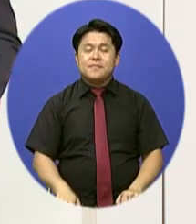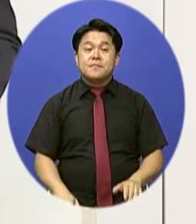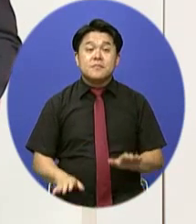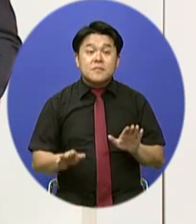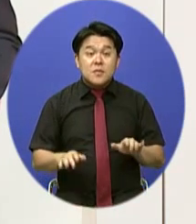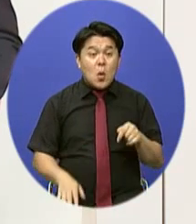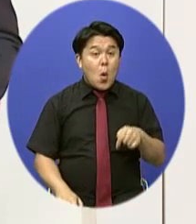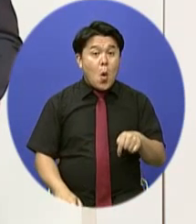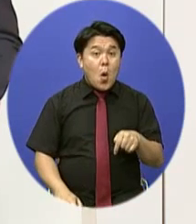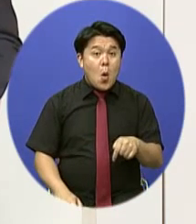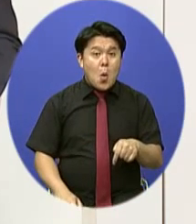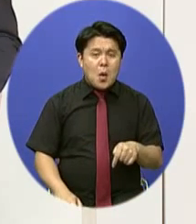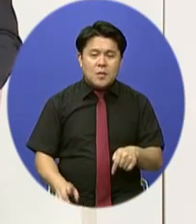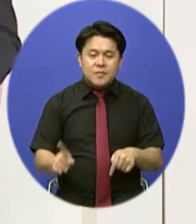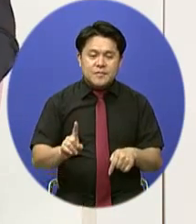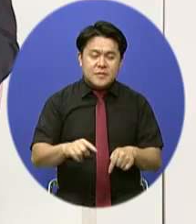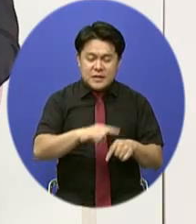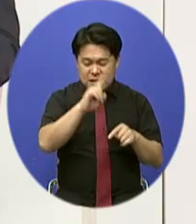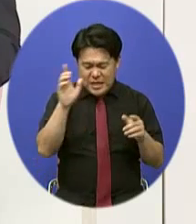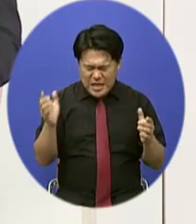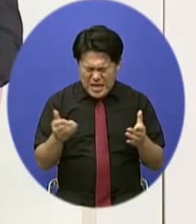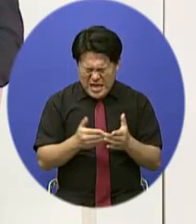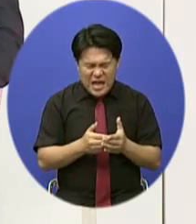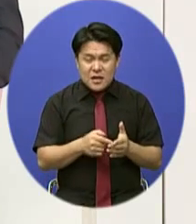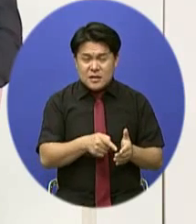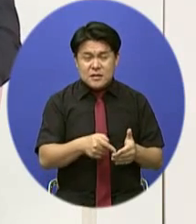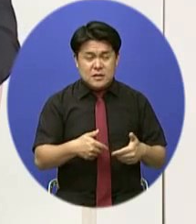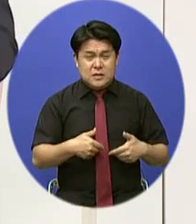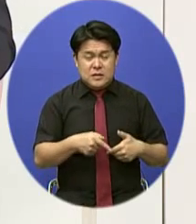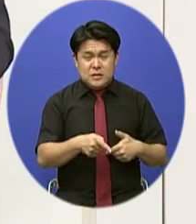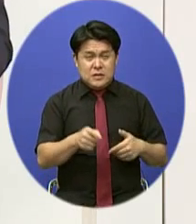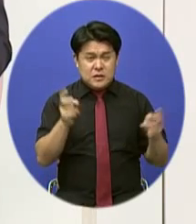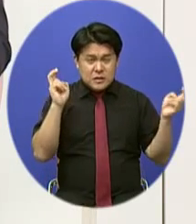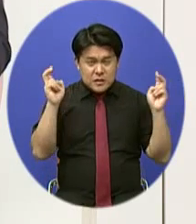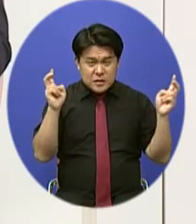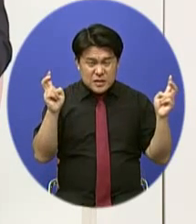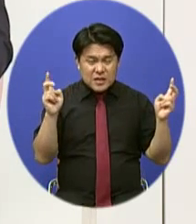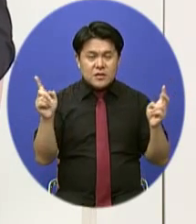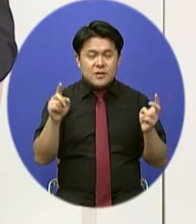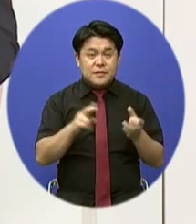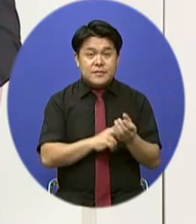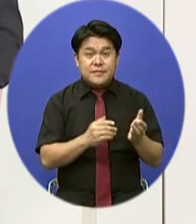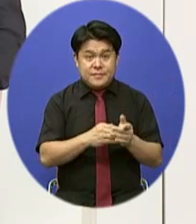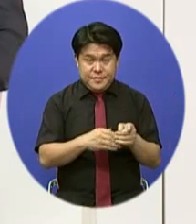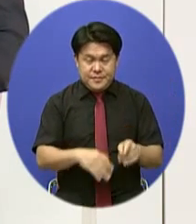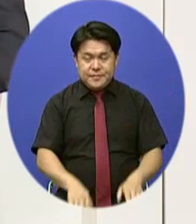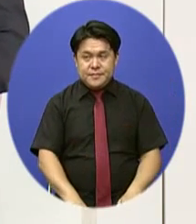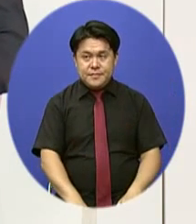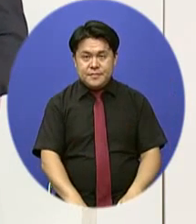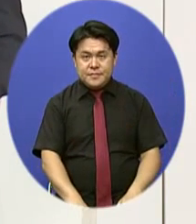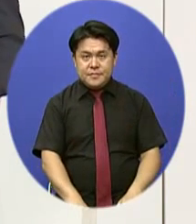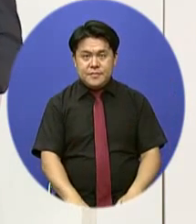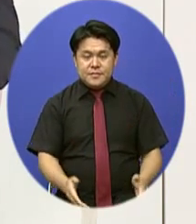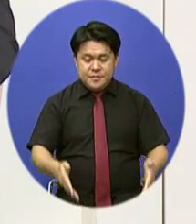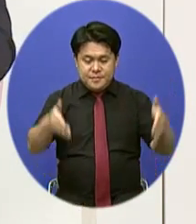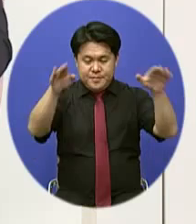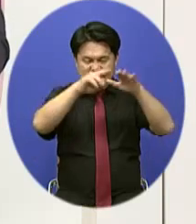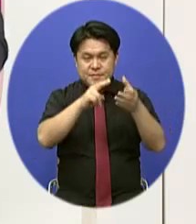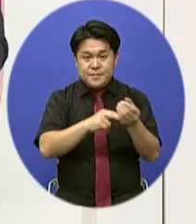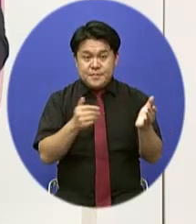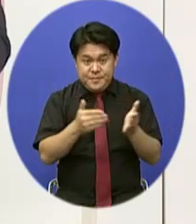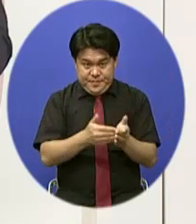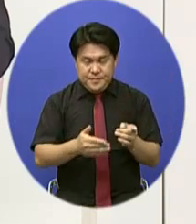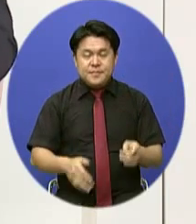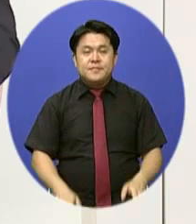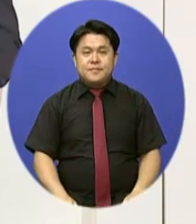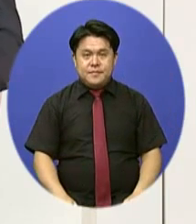여기 뭐 제 사정 얘기 잠깐 얘기해서 뭐 여기 회사가 네. 이제 팔렸어요. 네. 회사가 건물이 팔려가지고. 아,